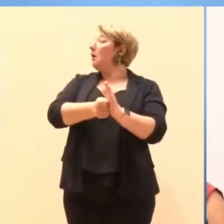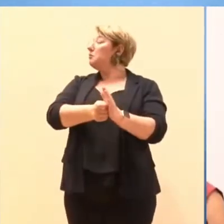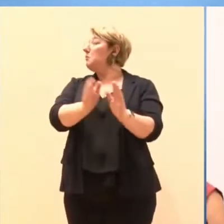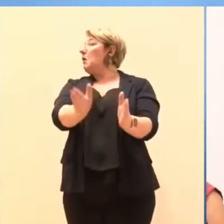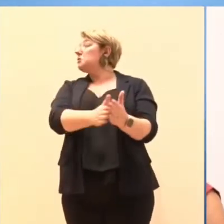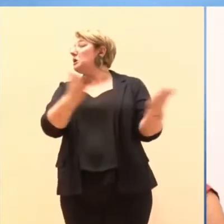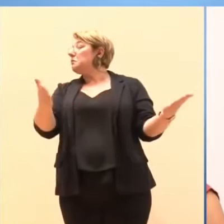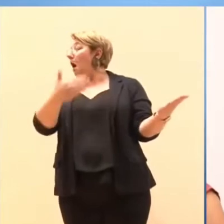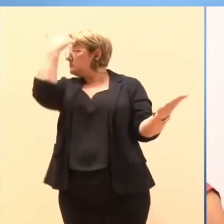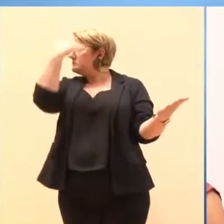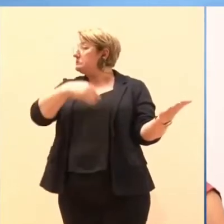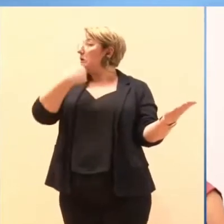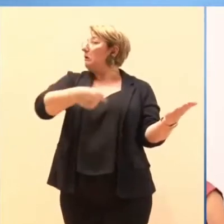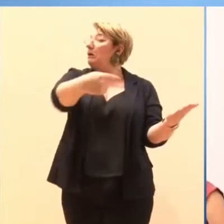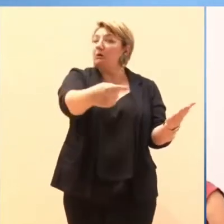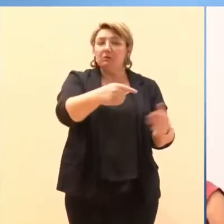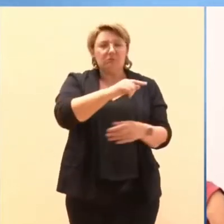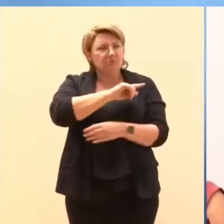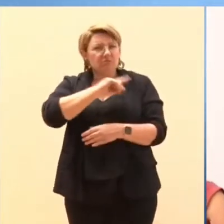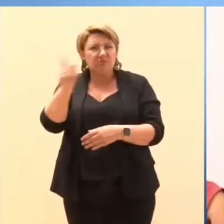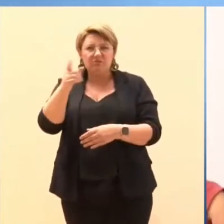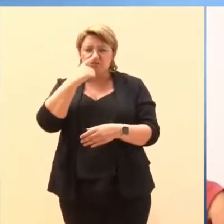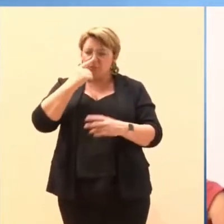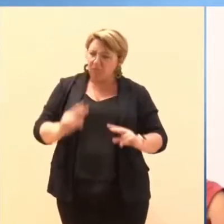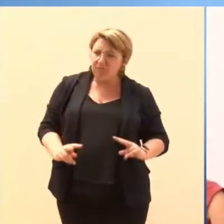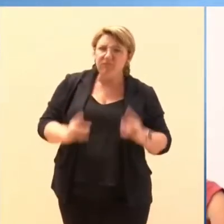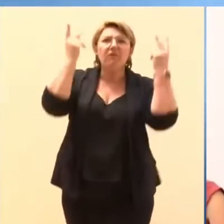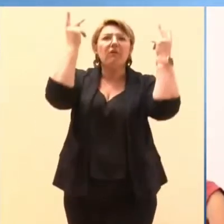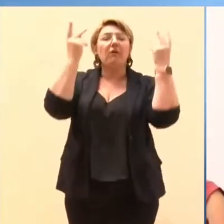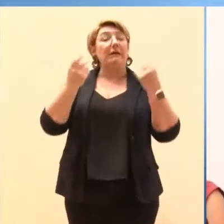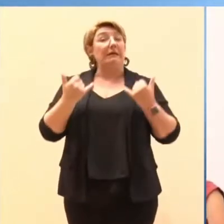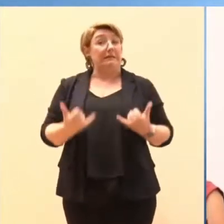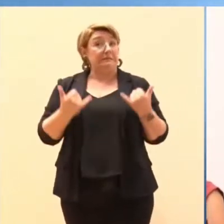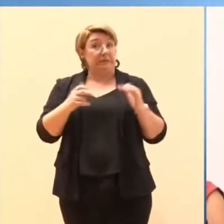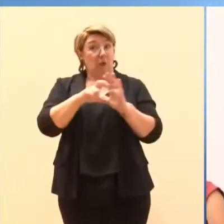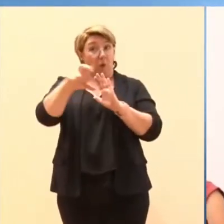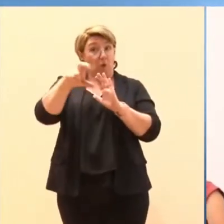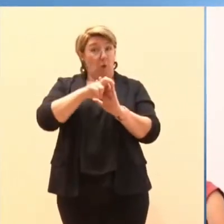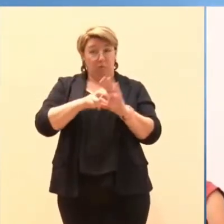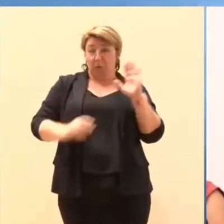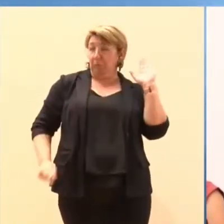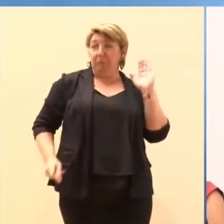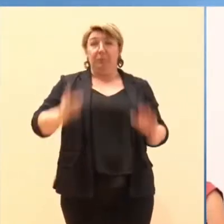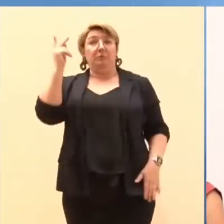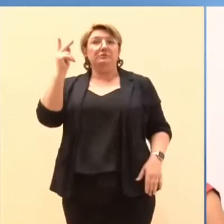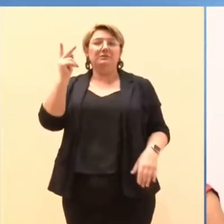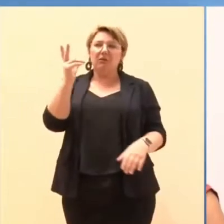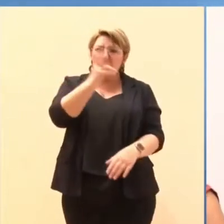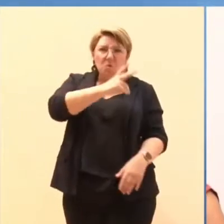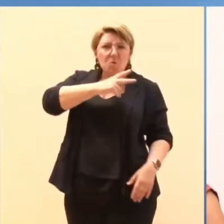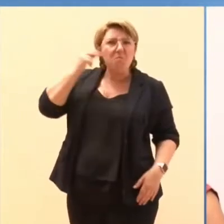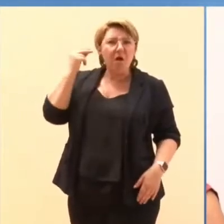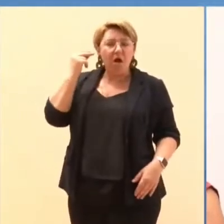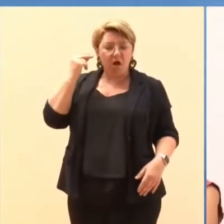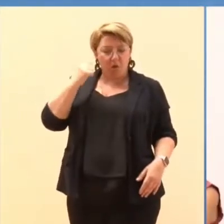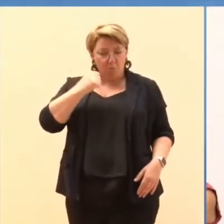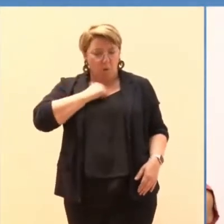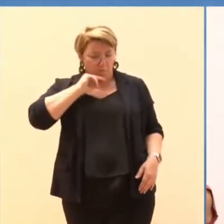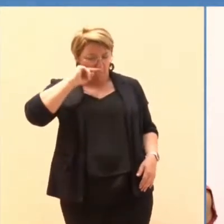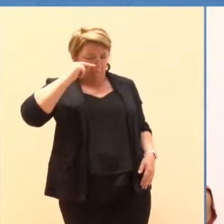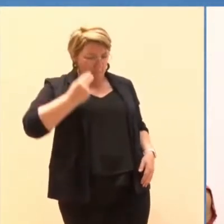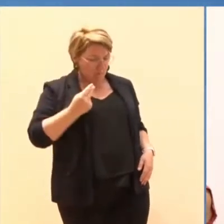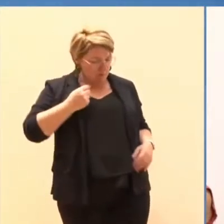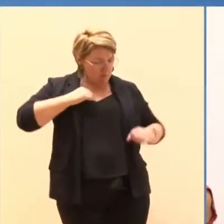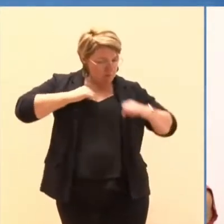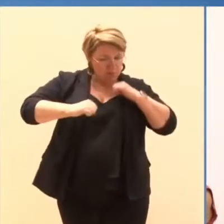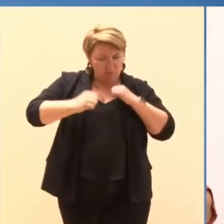notre agenda. Ici, peut-être, plus qu'ailleurs, ce sont des rendez-vous humains, avec soi-même, pour les